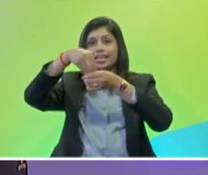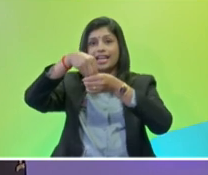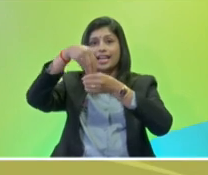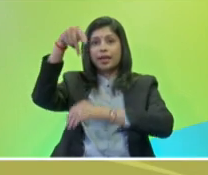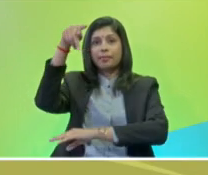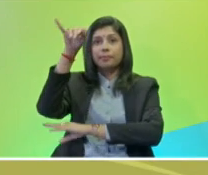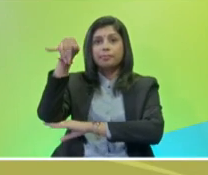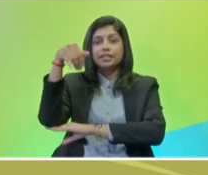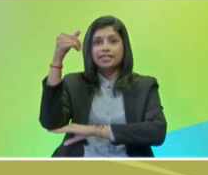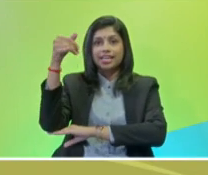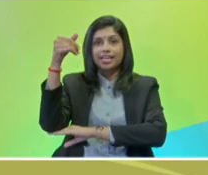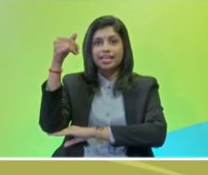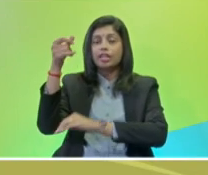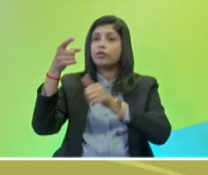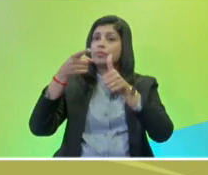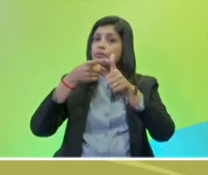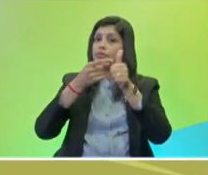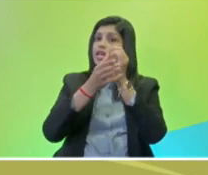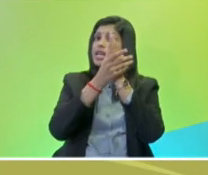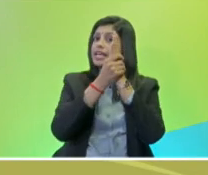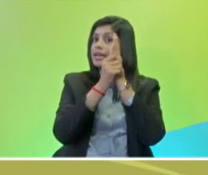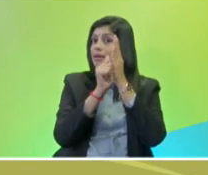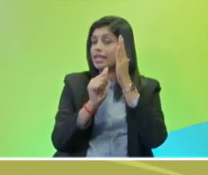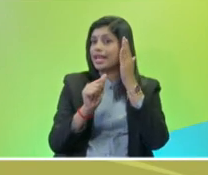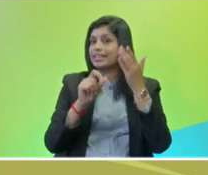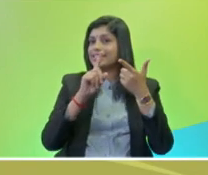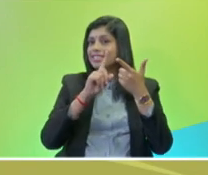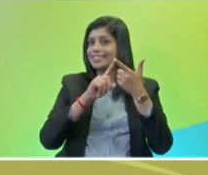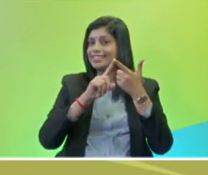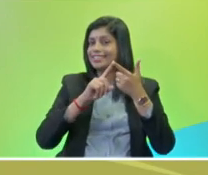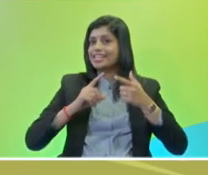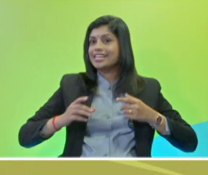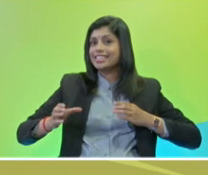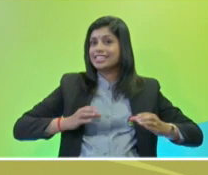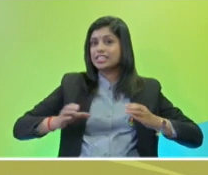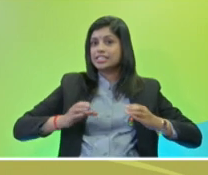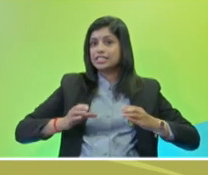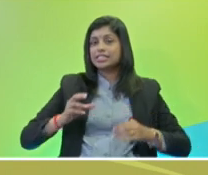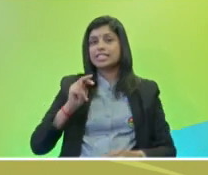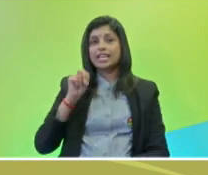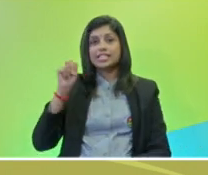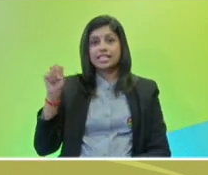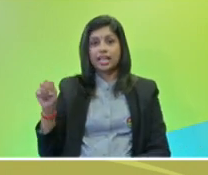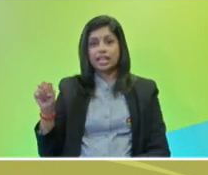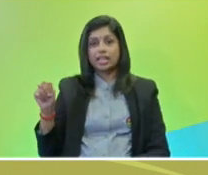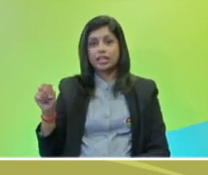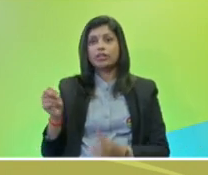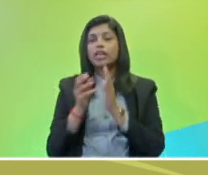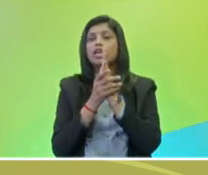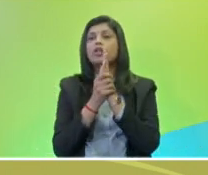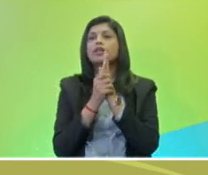Ya itu yang pertama bidang kemahiran yang kedua bidang kecegasan bidang kemahiran merangkumi 7500